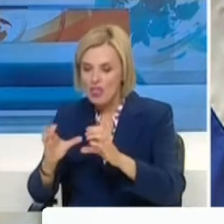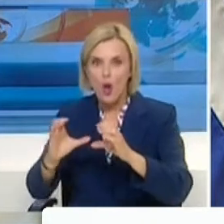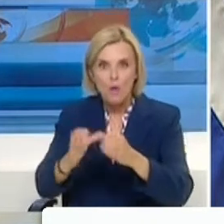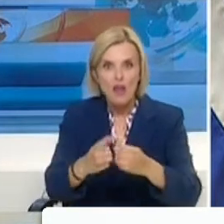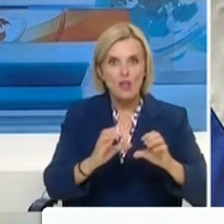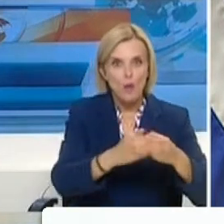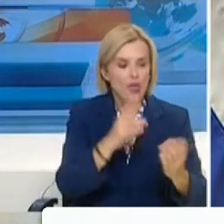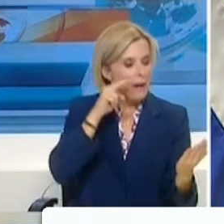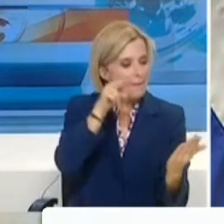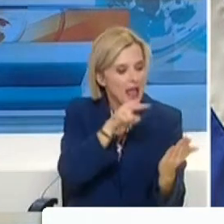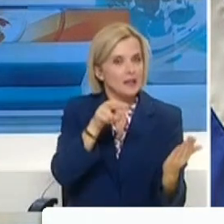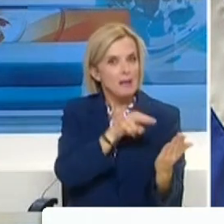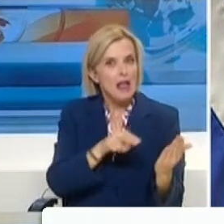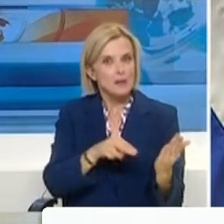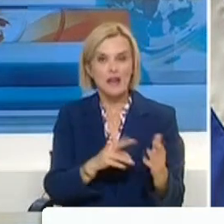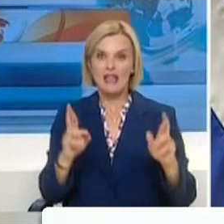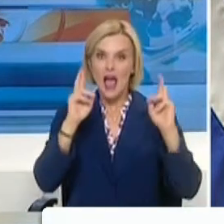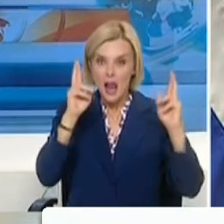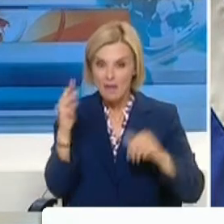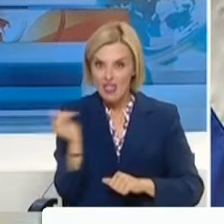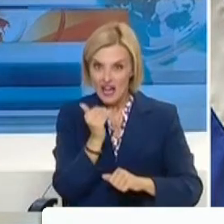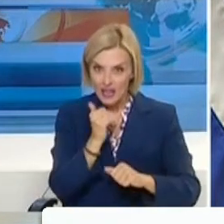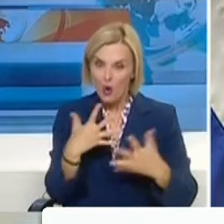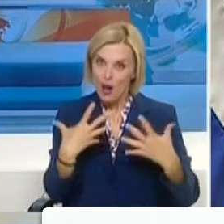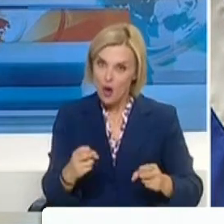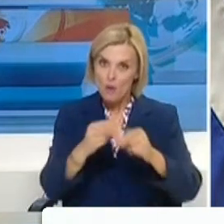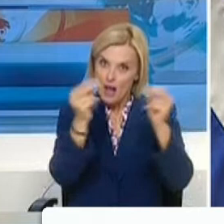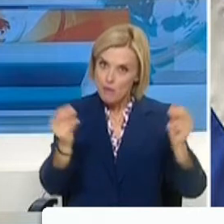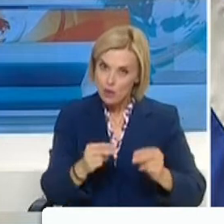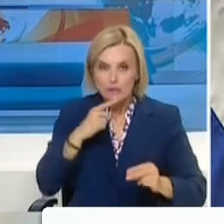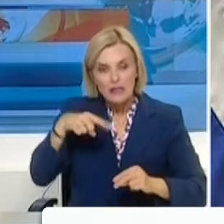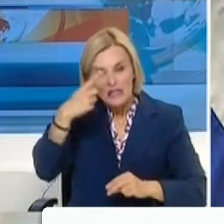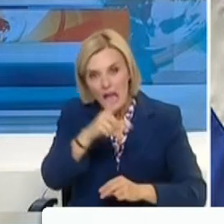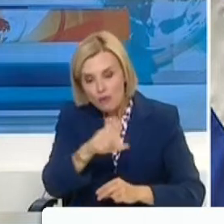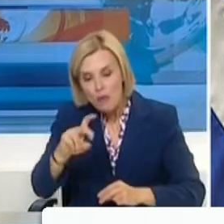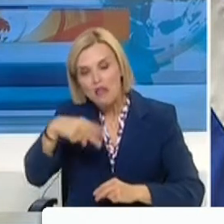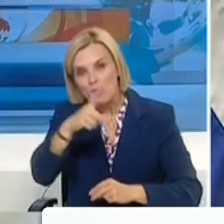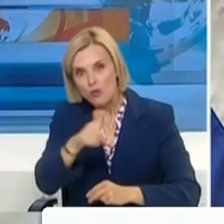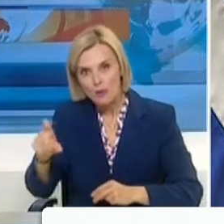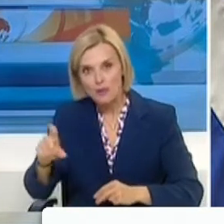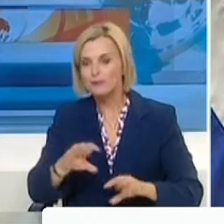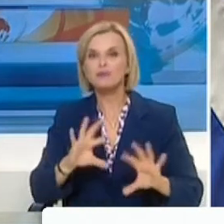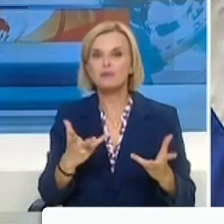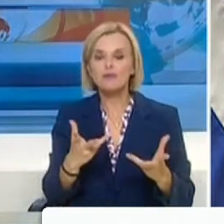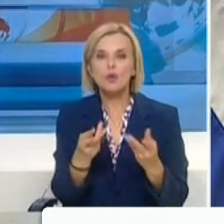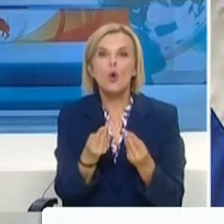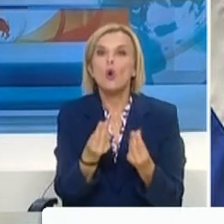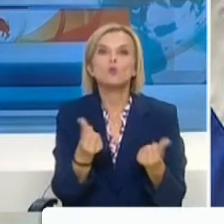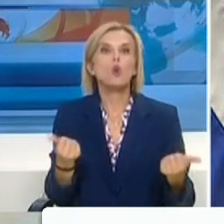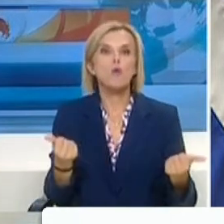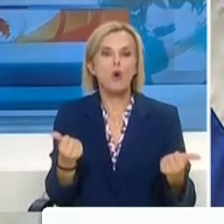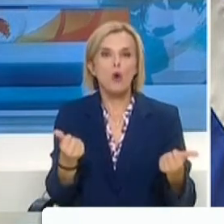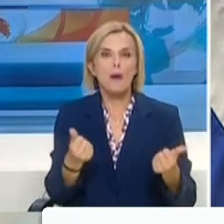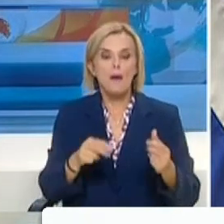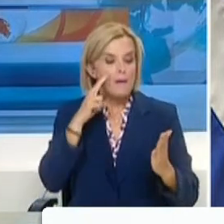σας τα ανακοινώσουμε τις επόμενες μέρες ή και εβδομάδες. Πρώτον, προοπτική πληθυσμιακή μελέτη αντισωμάτων στην Ελλάδα